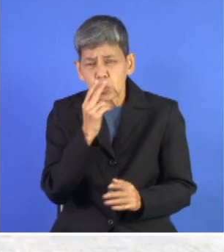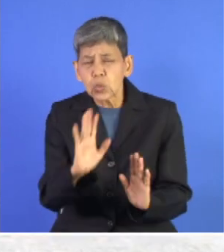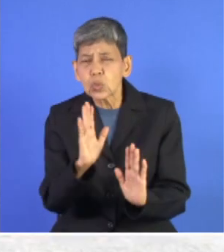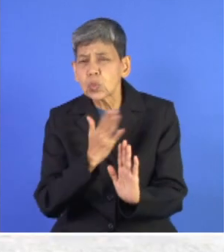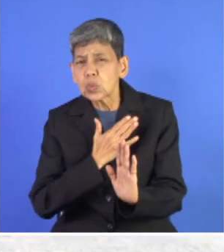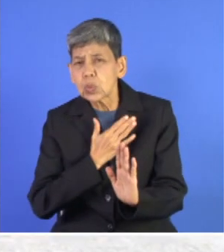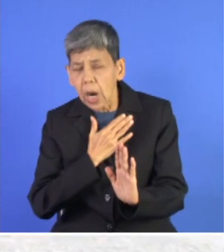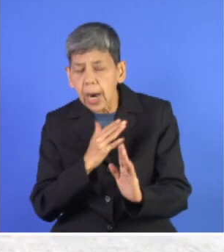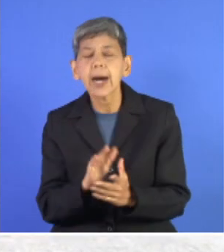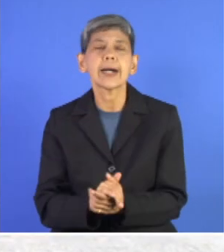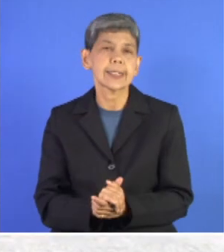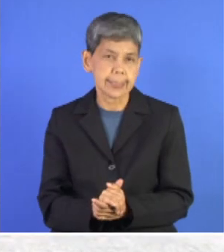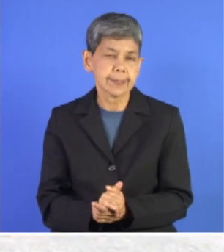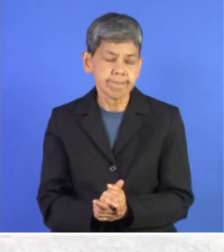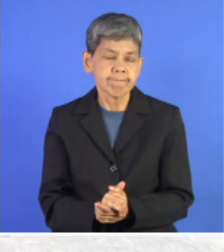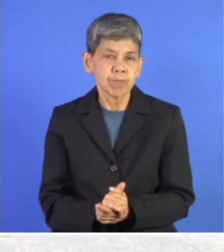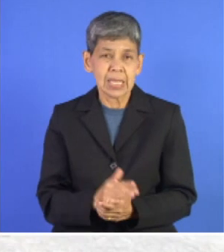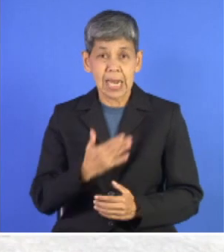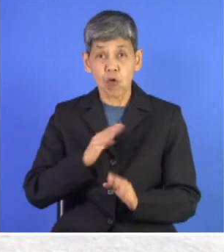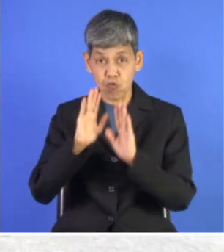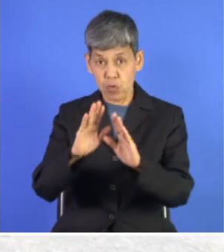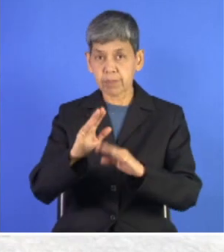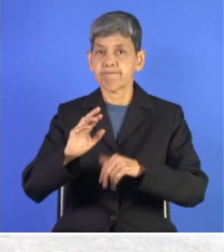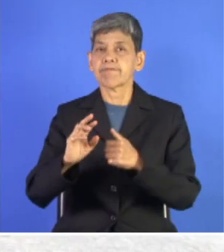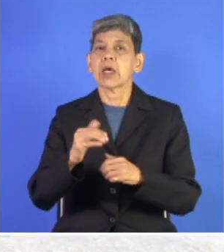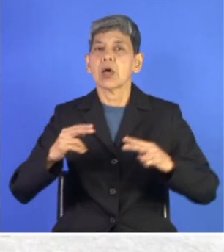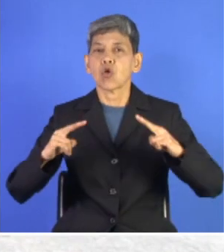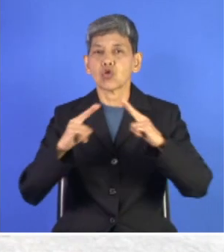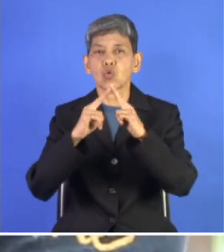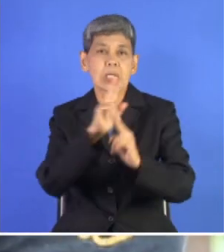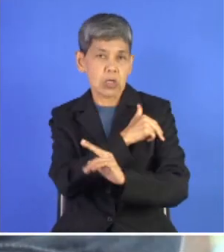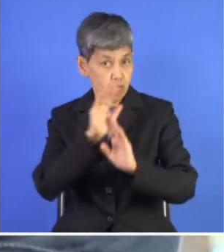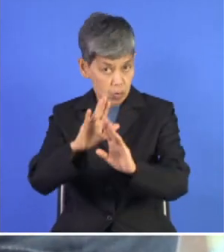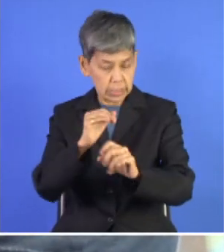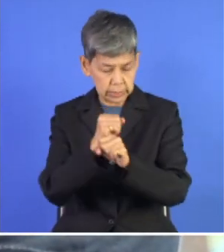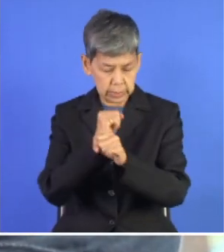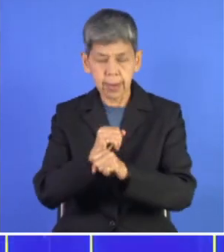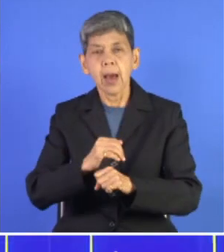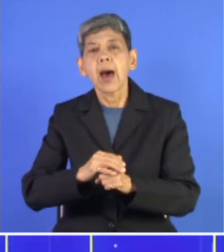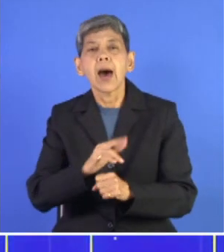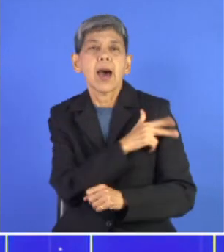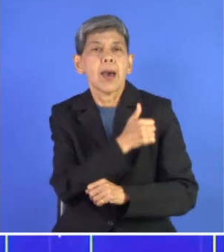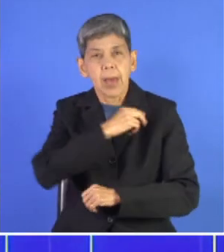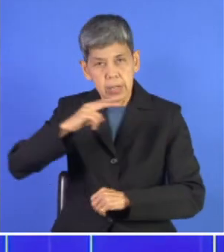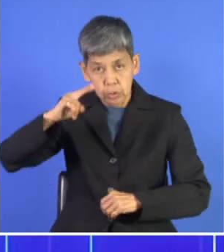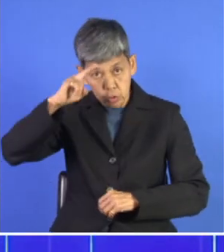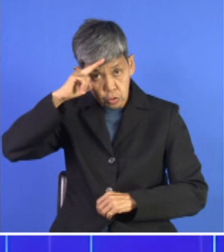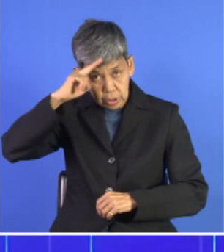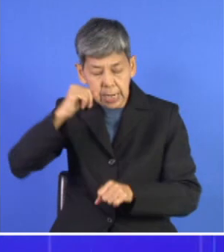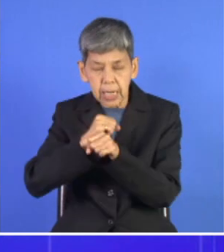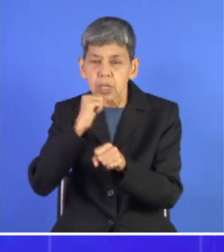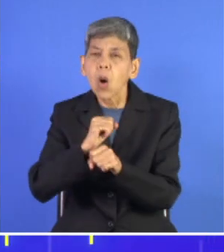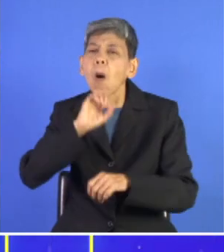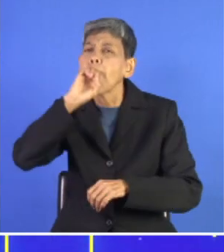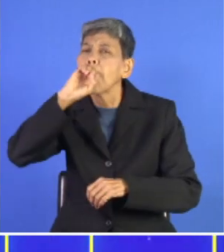นี้หรืออะไรก็ตามแบบนั้นรวมทั้งเธอฝากไปยังรัฐมนตรีว่าการกระทรวงสาธารณสุขนะคะนายแพทย์ชนด้านศรีแก้วหรือว่าไปบอกทาง